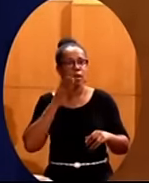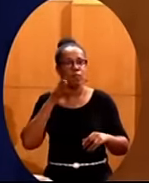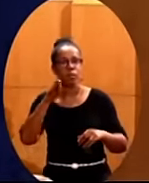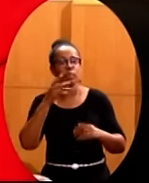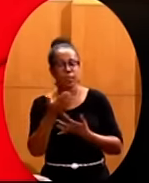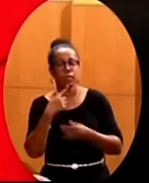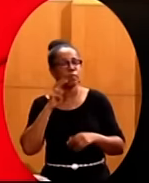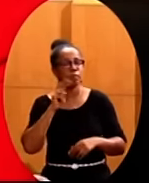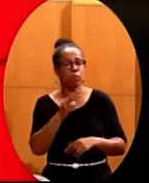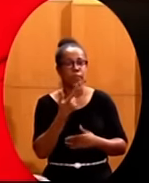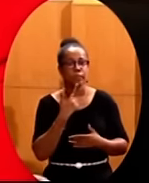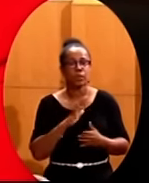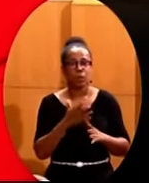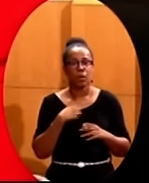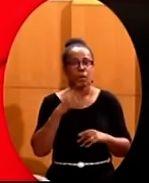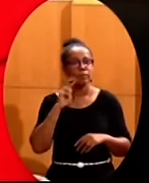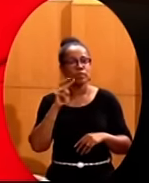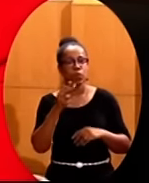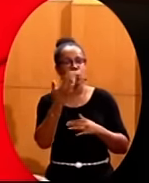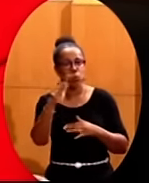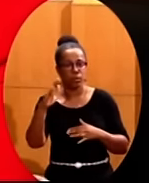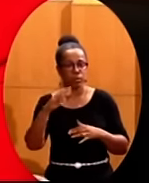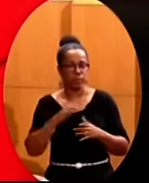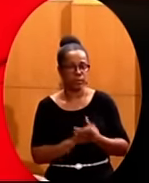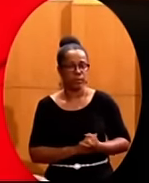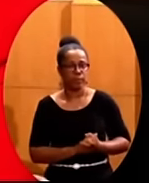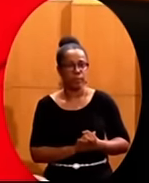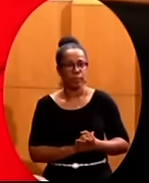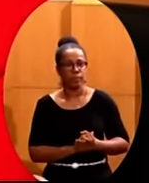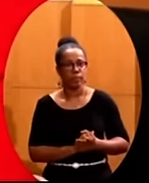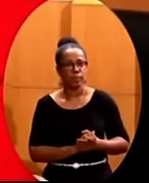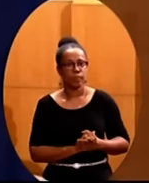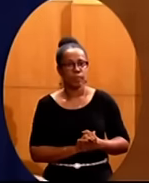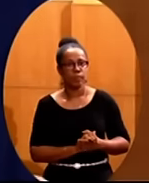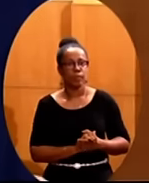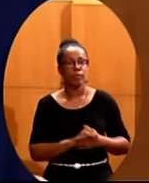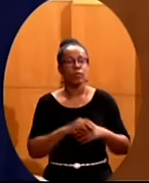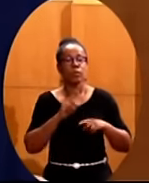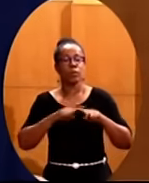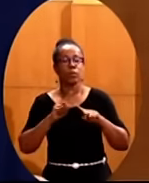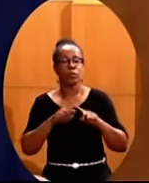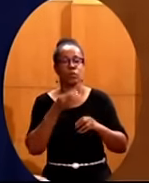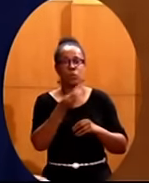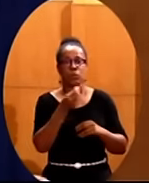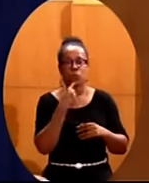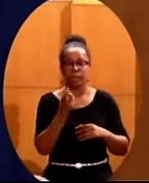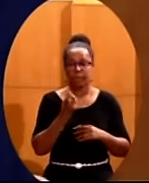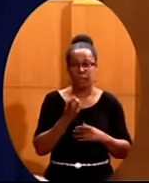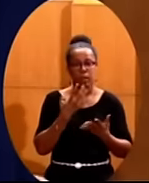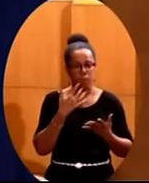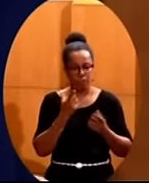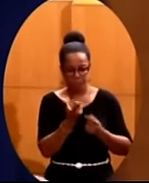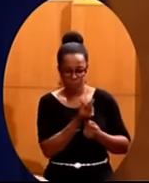mar sous un autre prisme un prisme qui résulte d'un